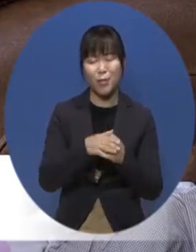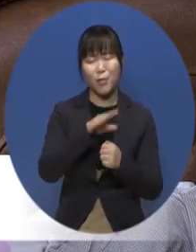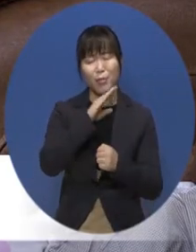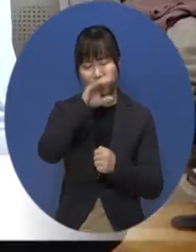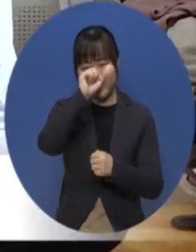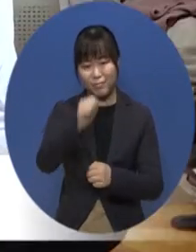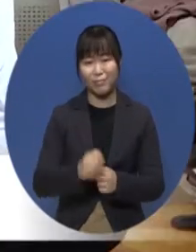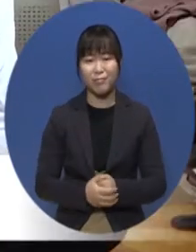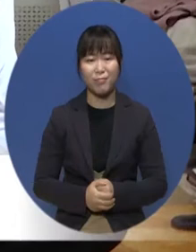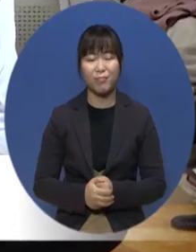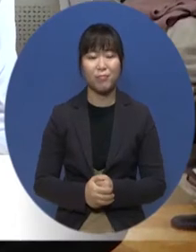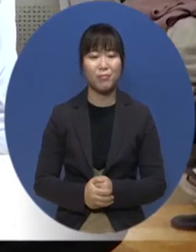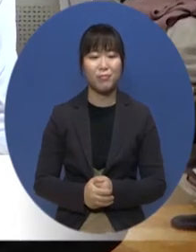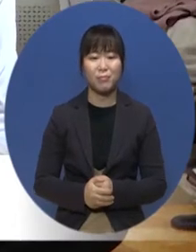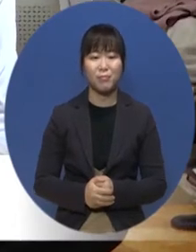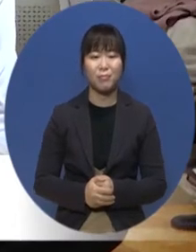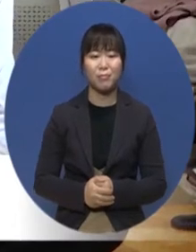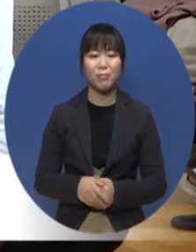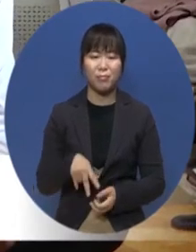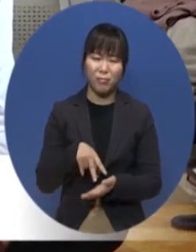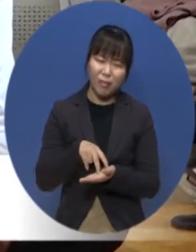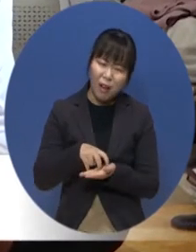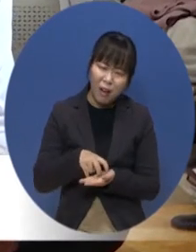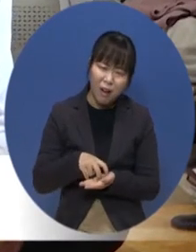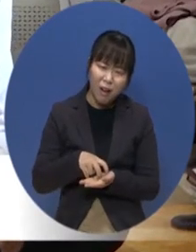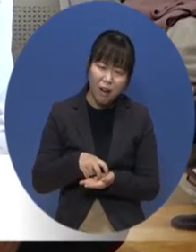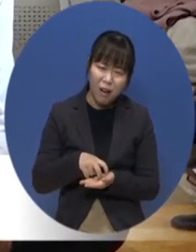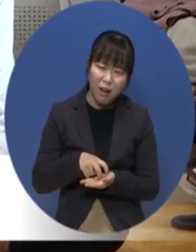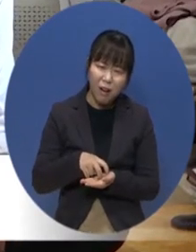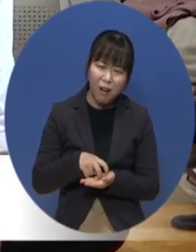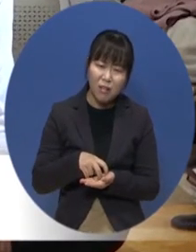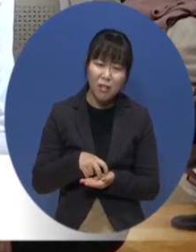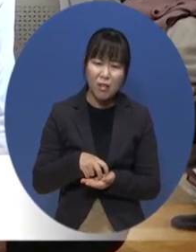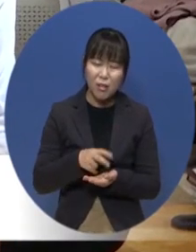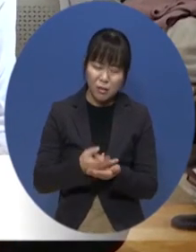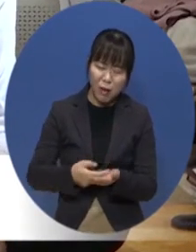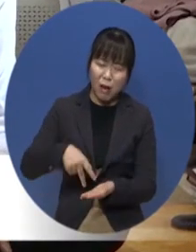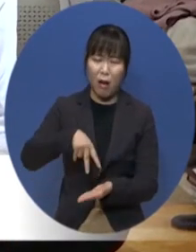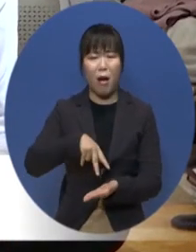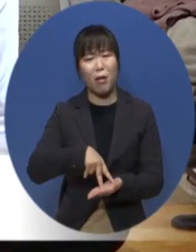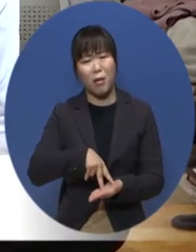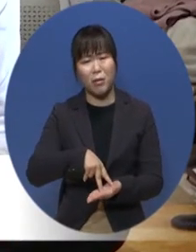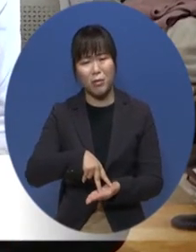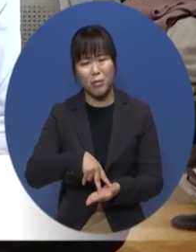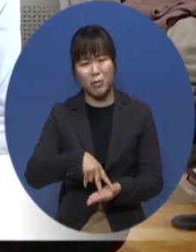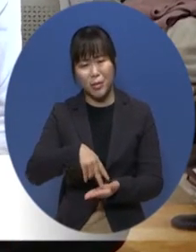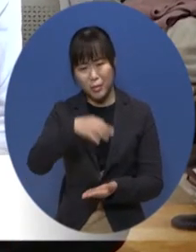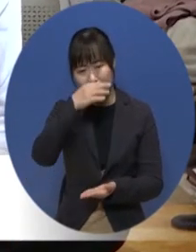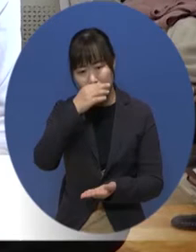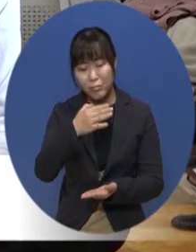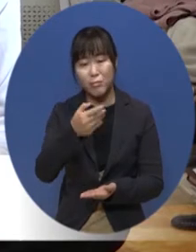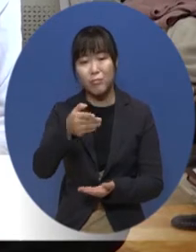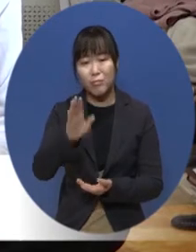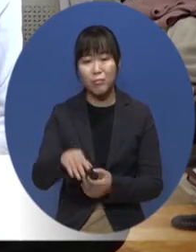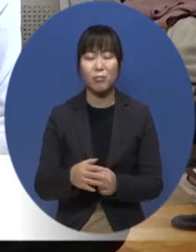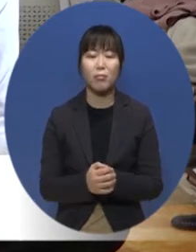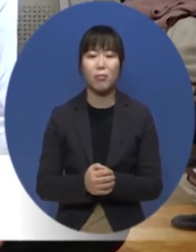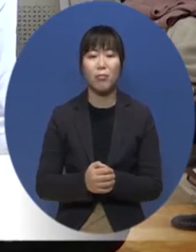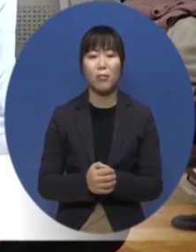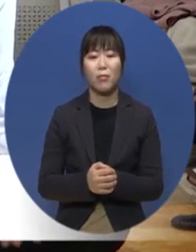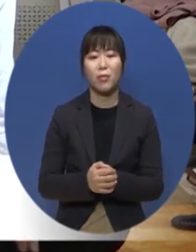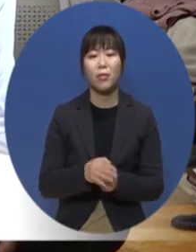편하죠. 앉으라고 할래도 앉을래도 거북하고 설래도 받듯이 일어나고 그러는데